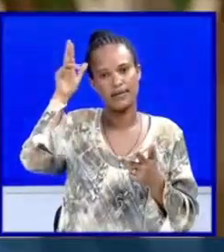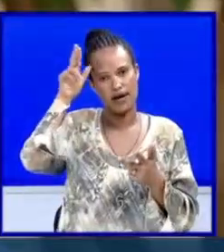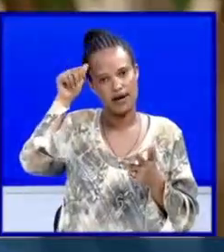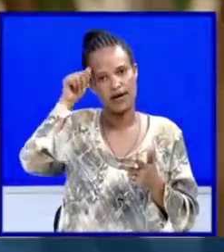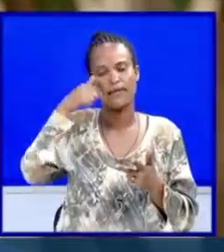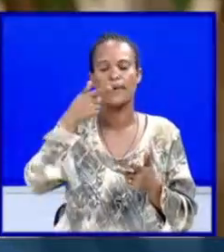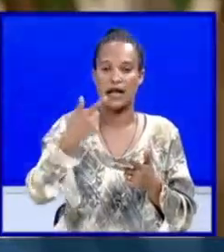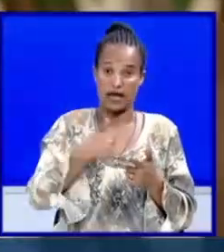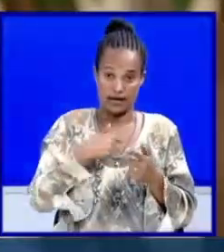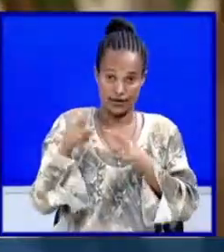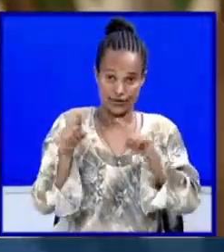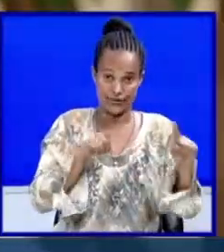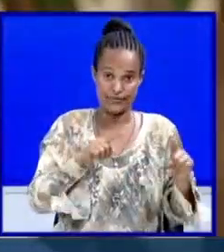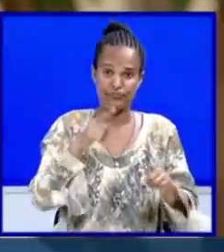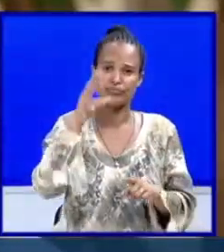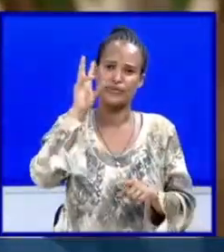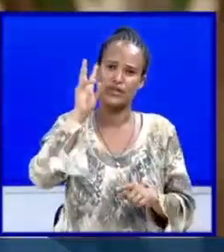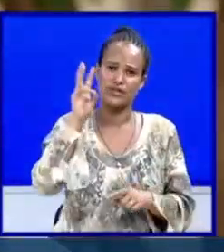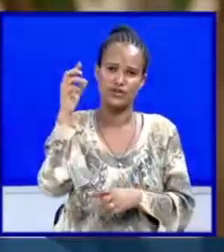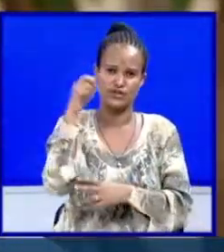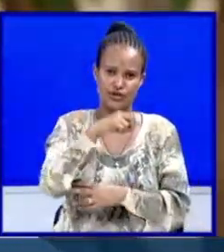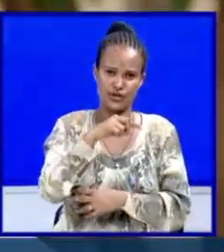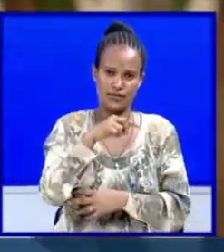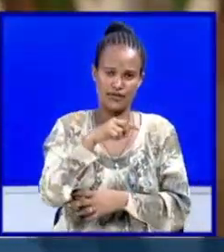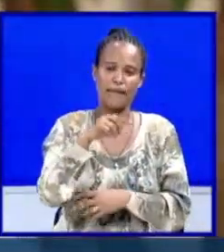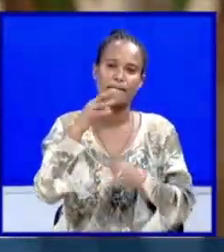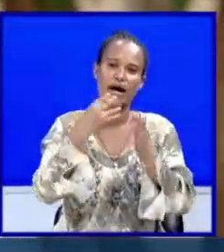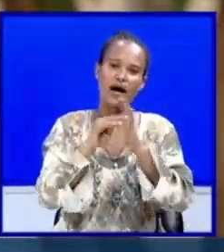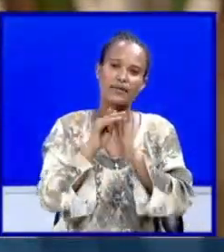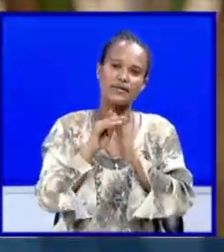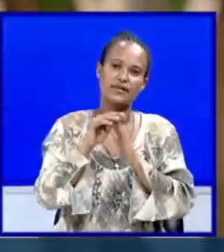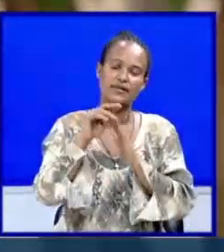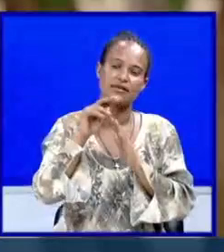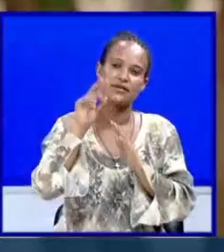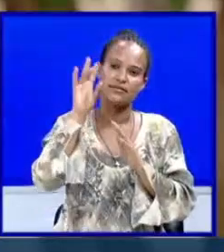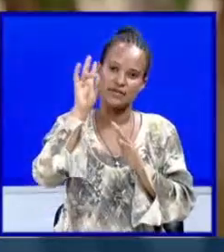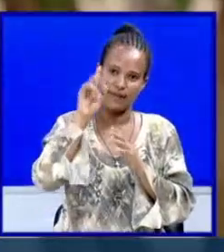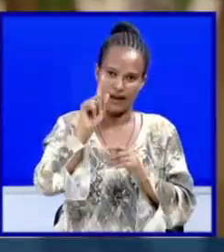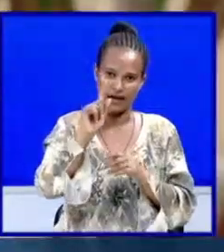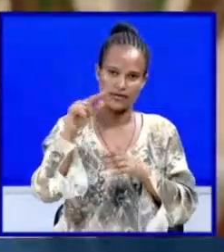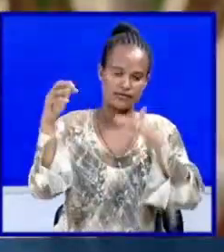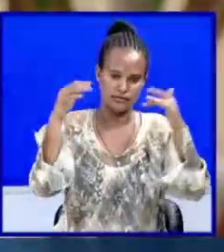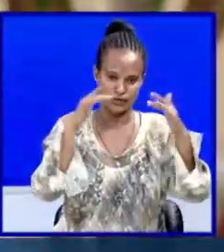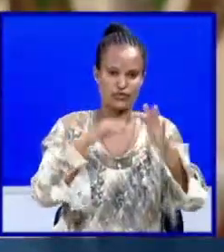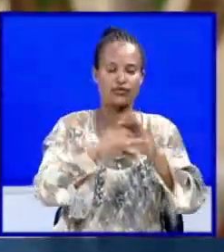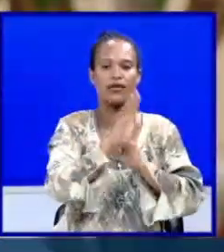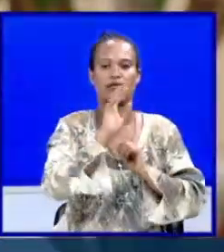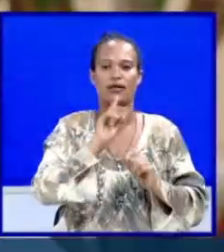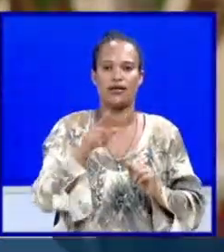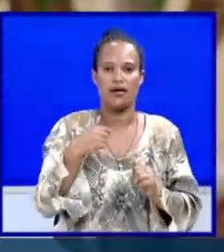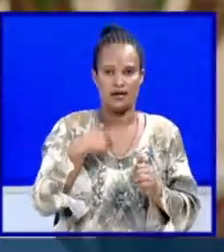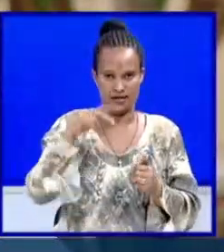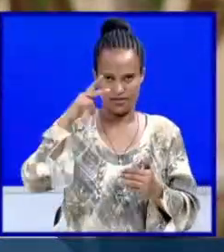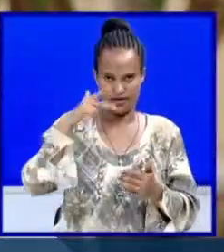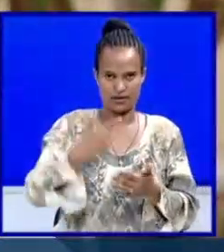እውን ብዕለት 6 መጋቢት 72/1 ተቓሊሰ ኣነ እውን ማለት እዩ ናተይ